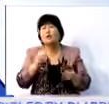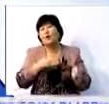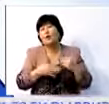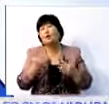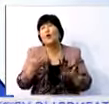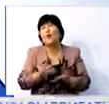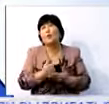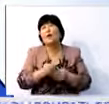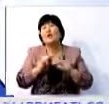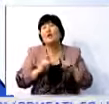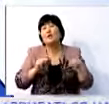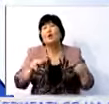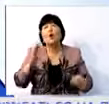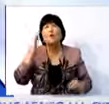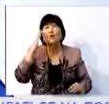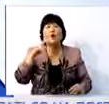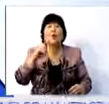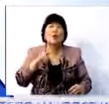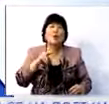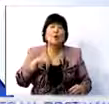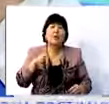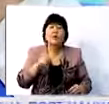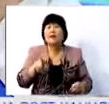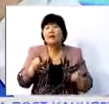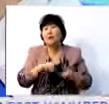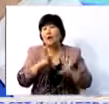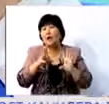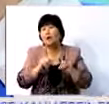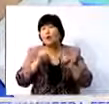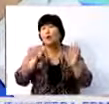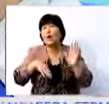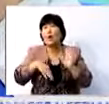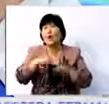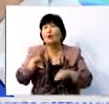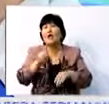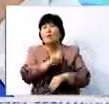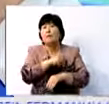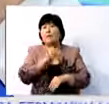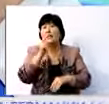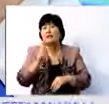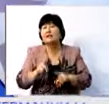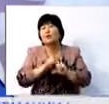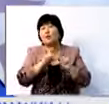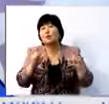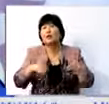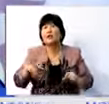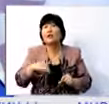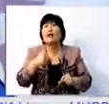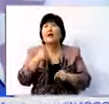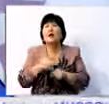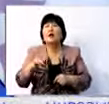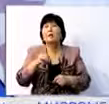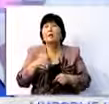их успехам – педагоги, психологи, логопеды. Как итог, центр признан лучшим медико-социальным учреждением страны. Областное